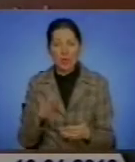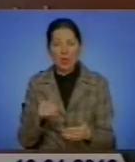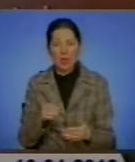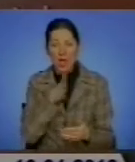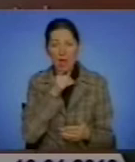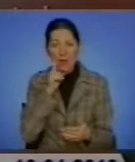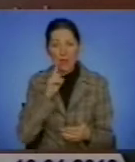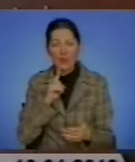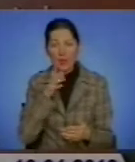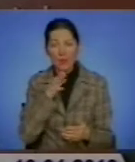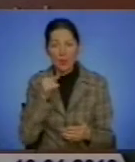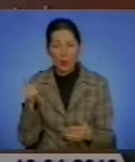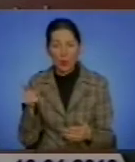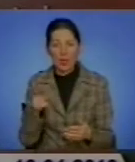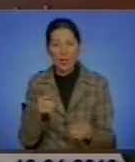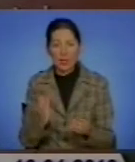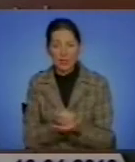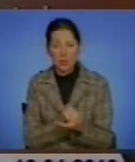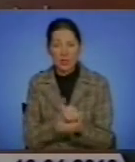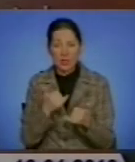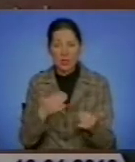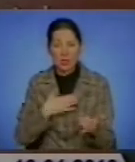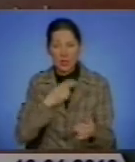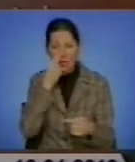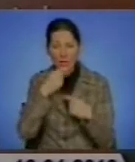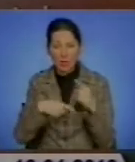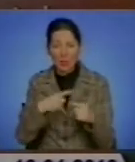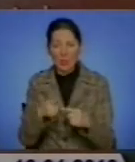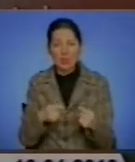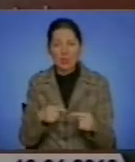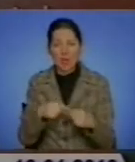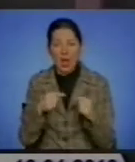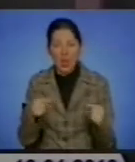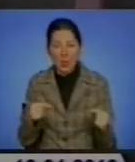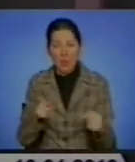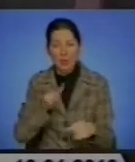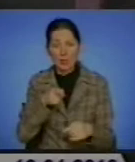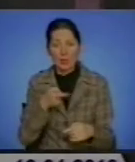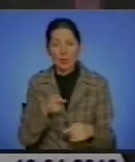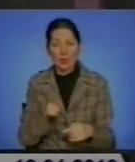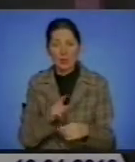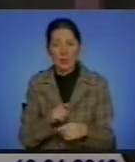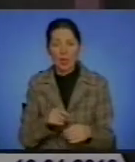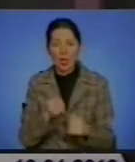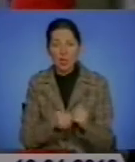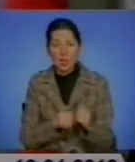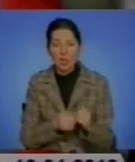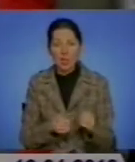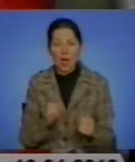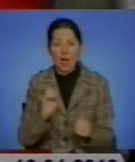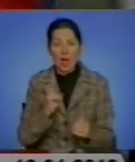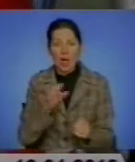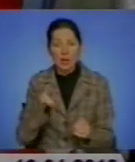для адаптации нашей оборудования по требованию регламента. Частка экспорту до країн Митного